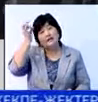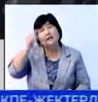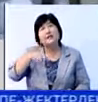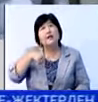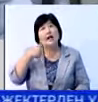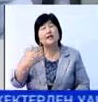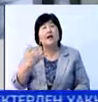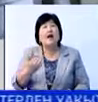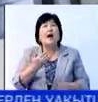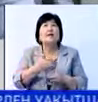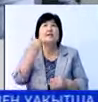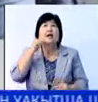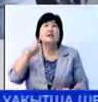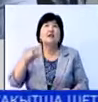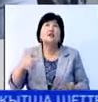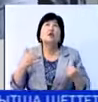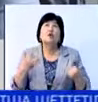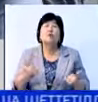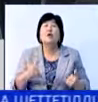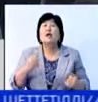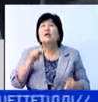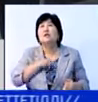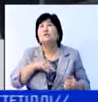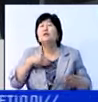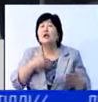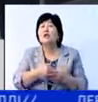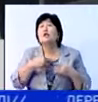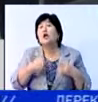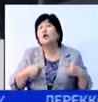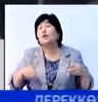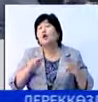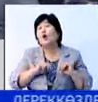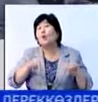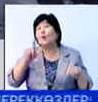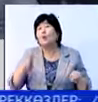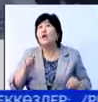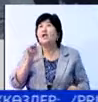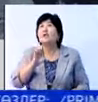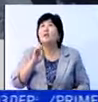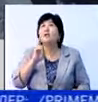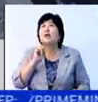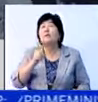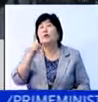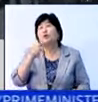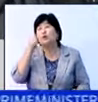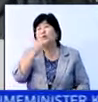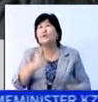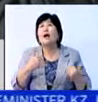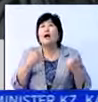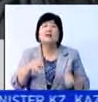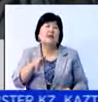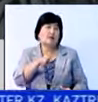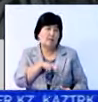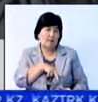айтылды. Ал сала ардагерлерімен бүгінде жемісті еңбек етіп жүрген бірқатар оқытушылар Смағұл Сұқақовтың 100 жылдығына арналған